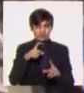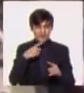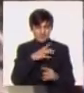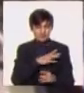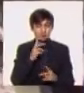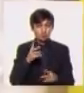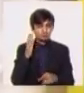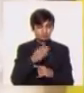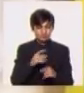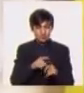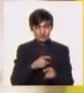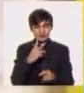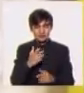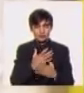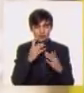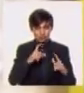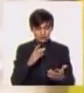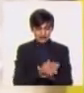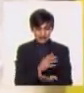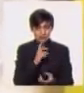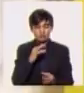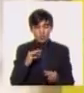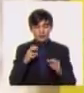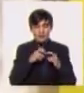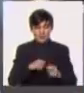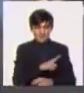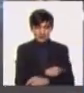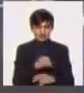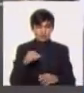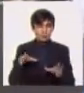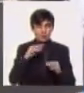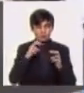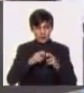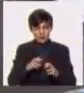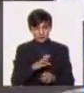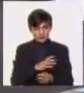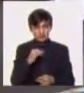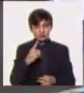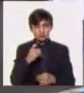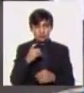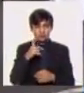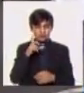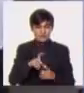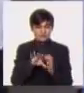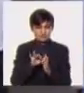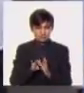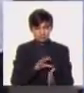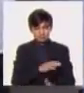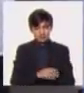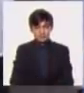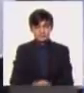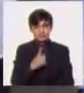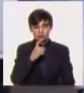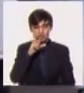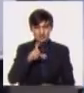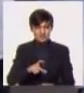ниет білдіргендердің қатары 300-ге жуық, бірақ медициналық және жан-жақты тексеруден тек 100 жігіт іріктелініпті. 100 адам